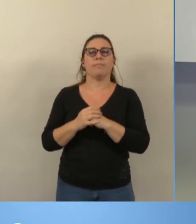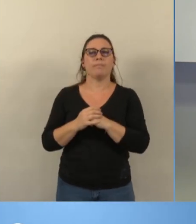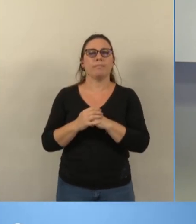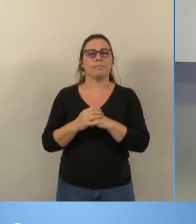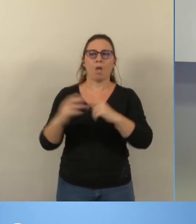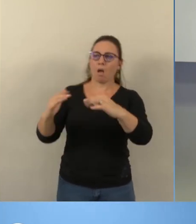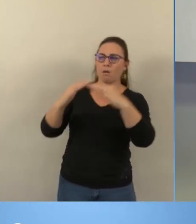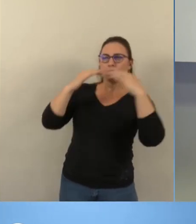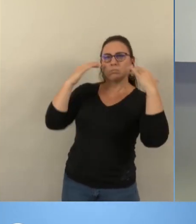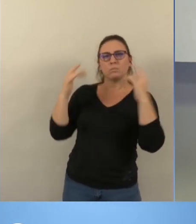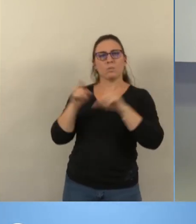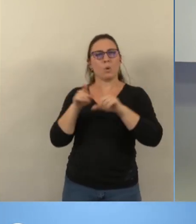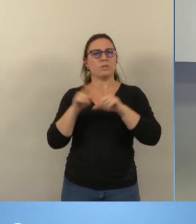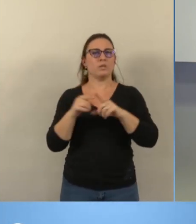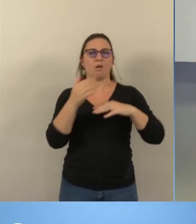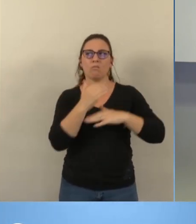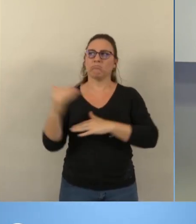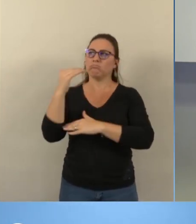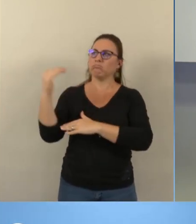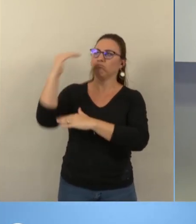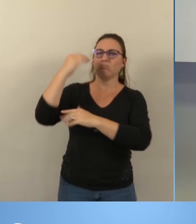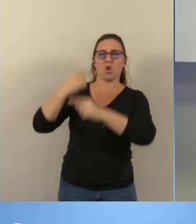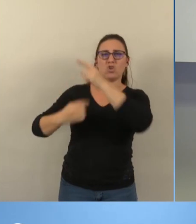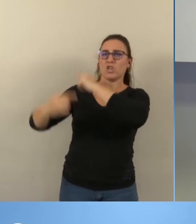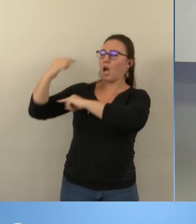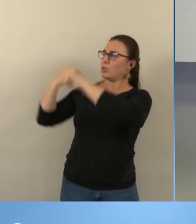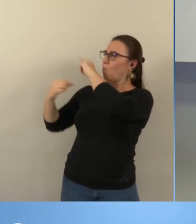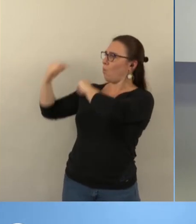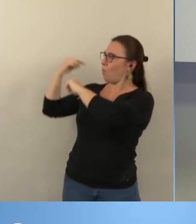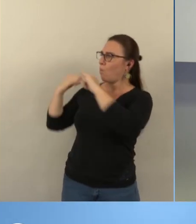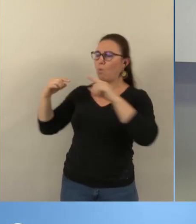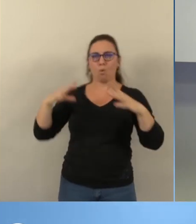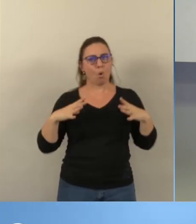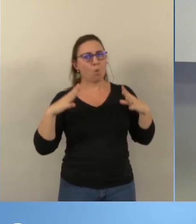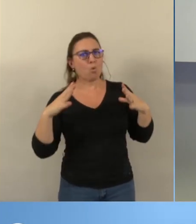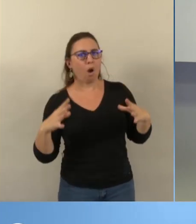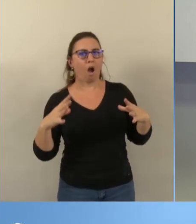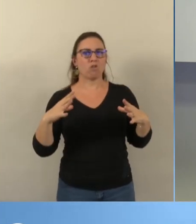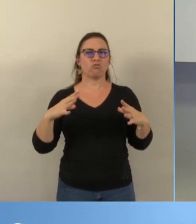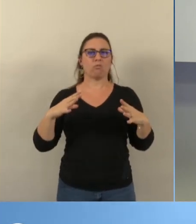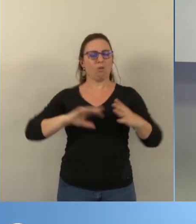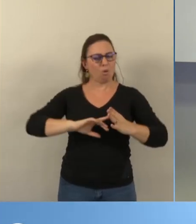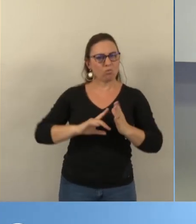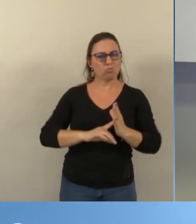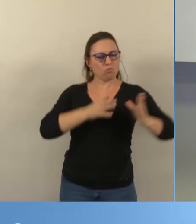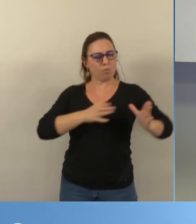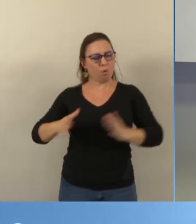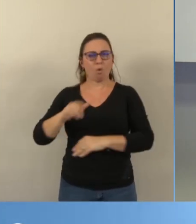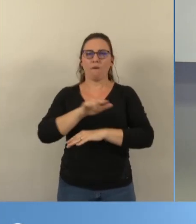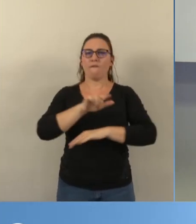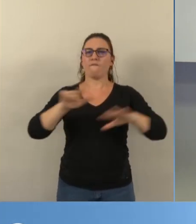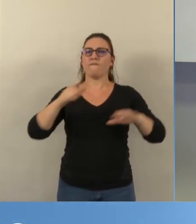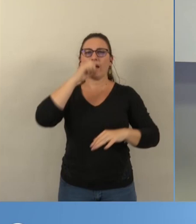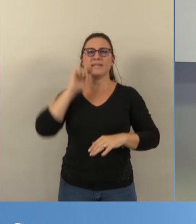au dessus de nous des générations qui ont fait preuve de courage de droiture le 27 mai